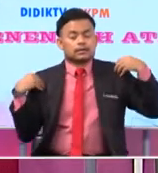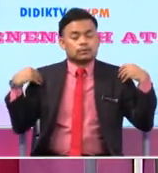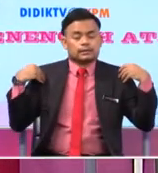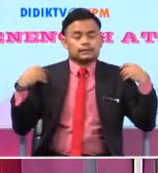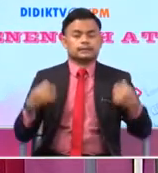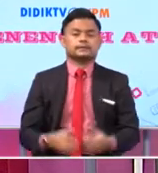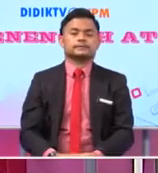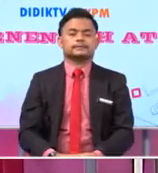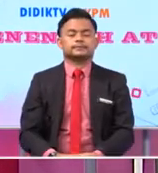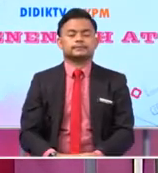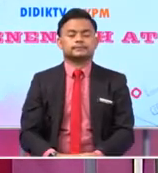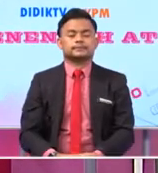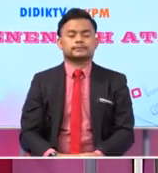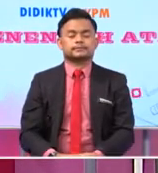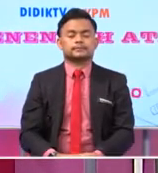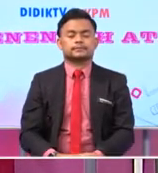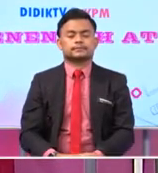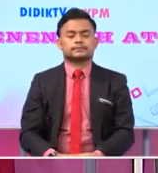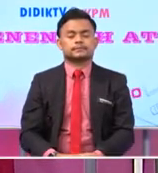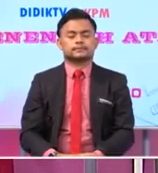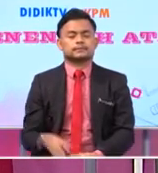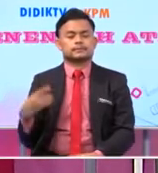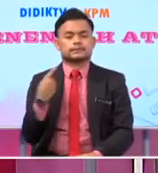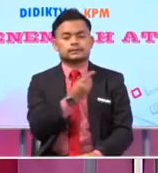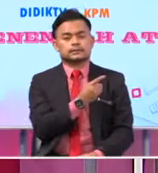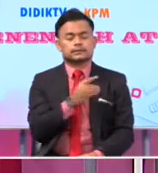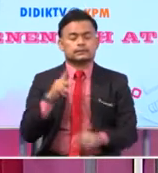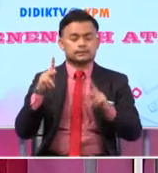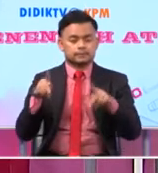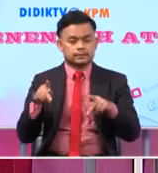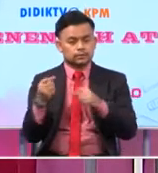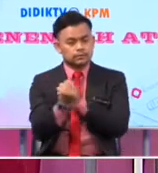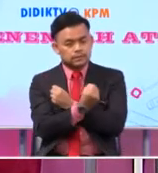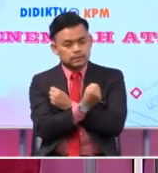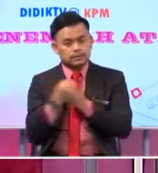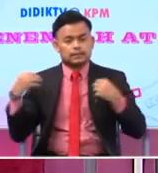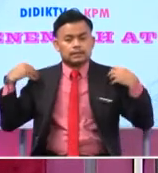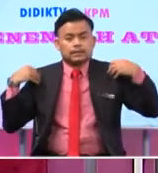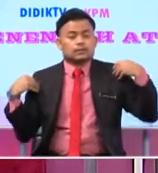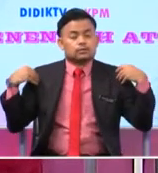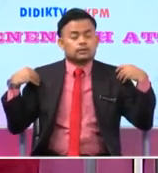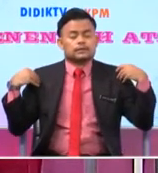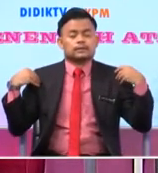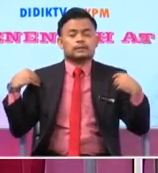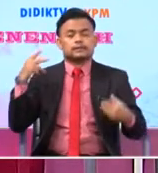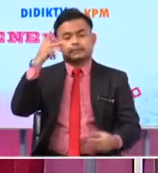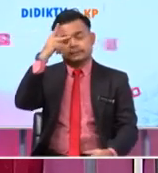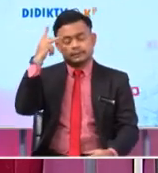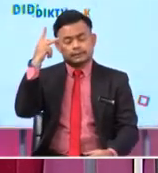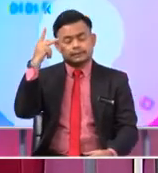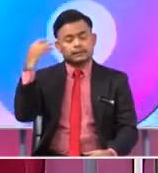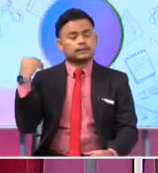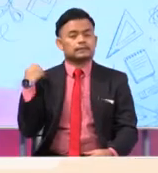kepribadian Mulyo terhadap hewan keren Ikhwan Adalah makhluk ciptaan tuhan yang mempunyai hati dan